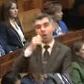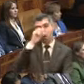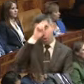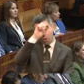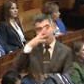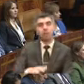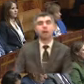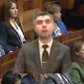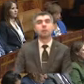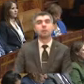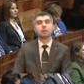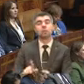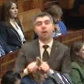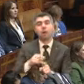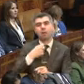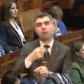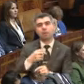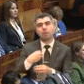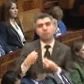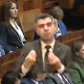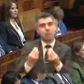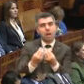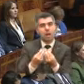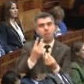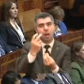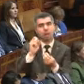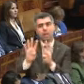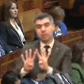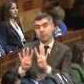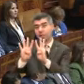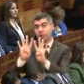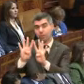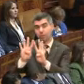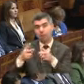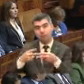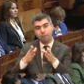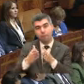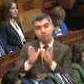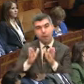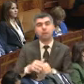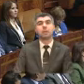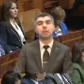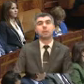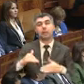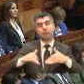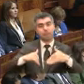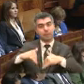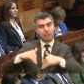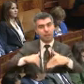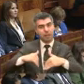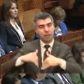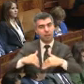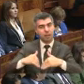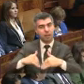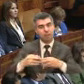السيد الوزير وأنا كنت حاضر في 2018 أعطيته الانطلاقة ديال الطريق الجهوية الرابطة